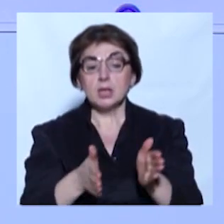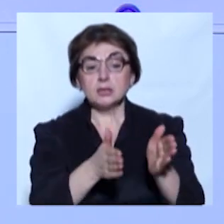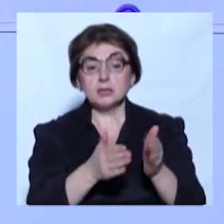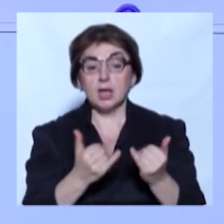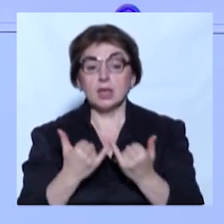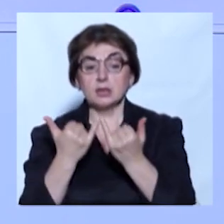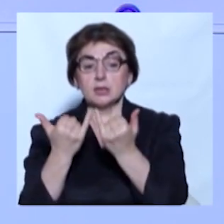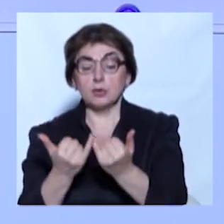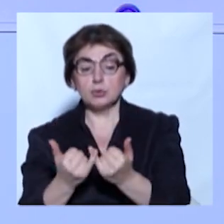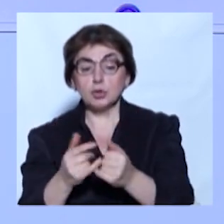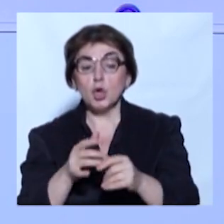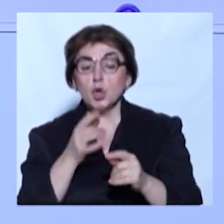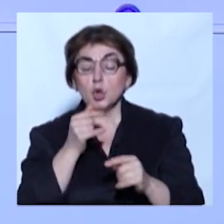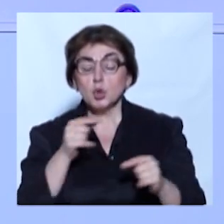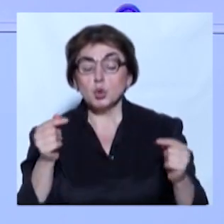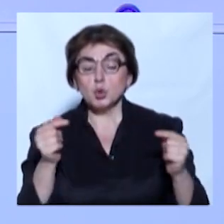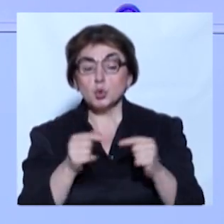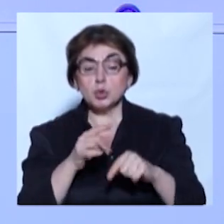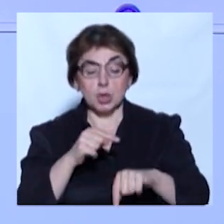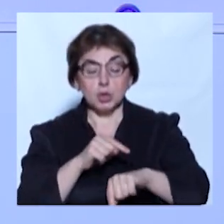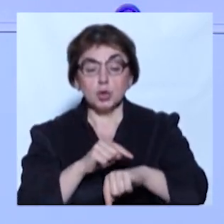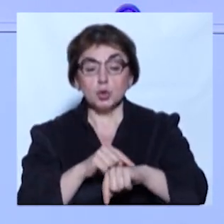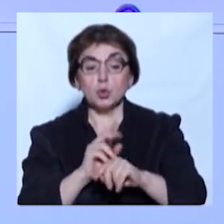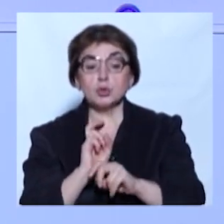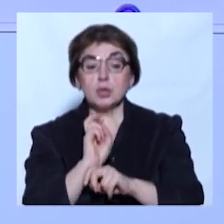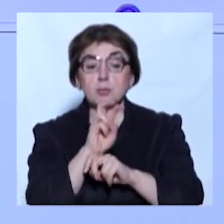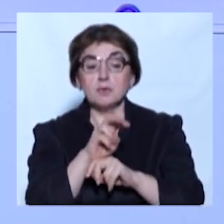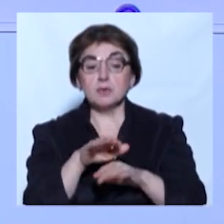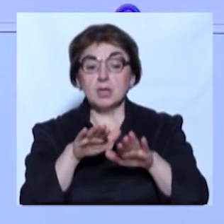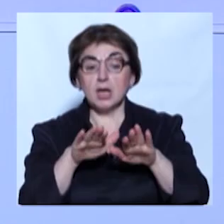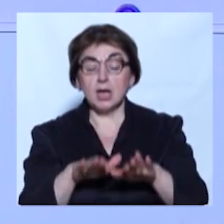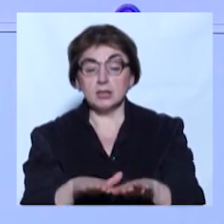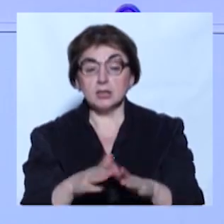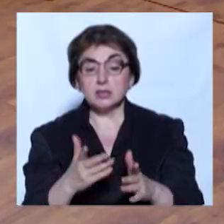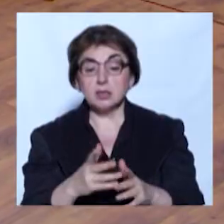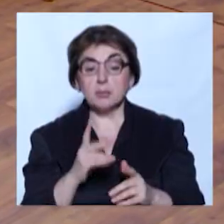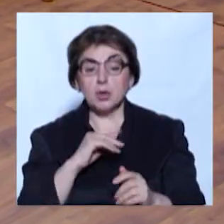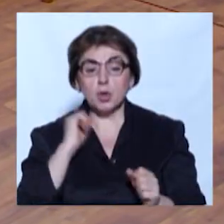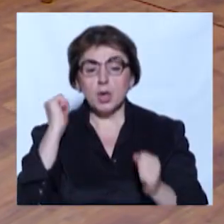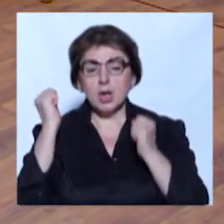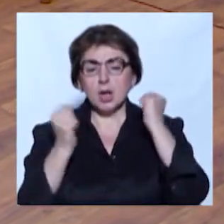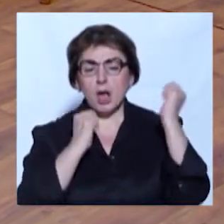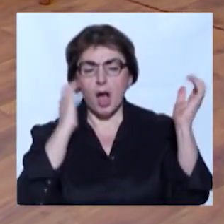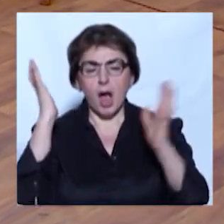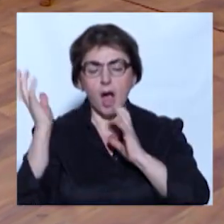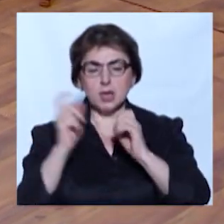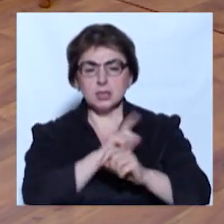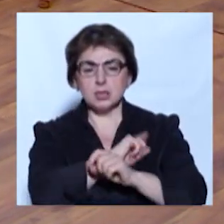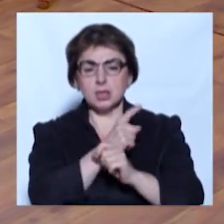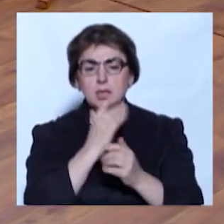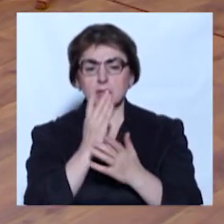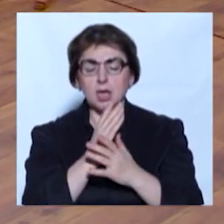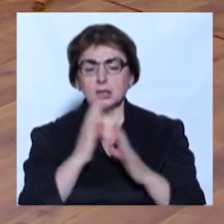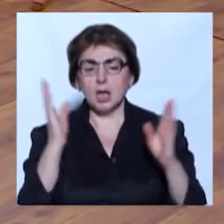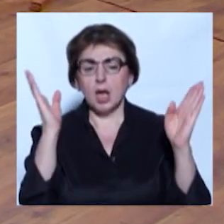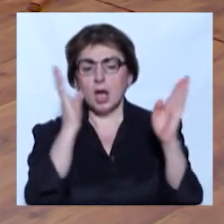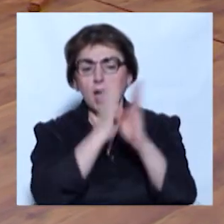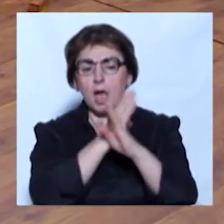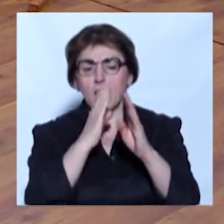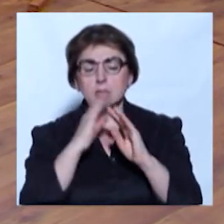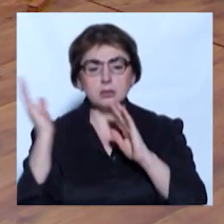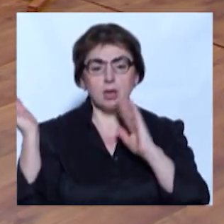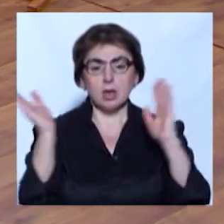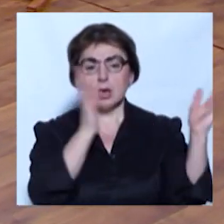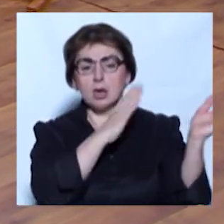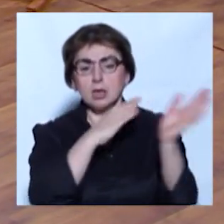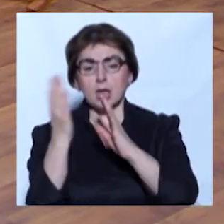ისინი თავის დროზე მივიდნენ დანიშნულების ადგილზე. Აი, მაგალითად, როდესაც ქარი ქრის, ძლიერი ქარი ქრის, ჰაერის რხევა